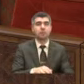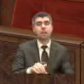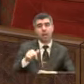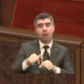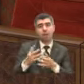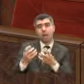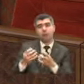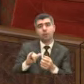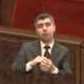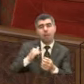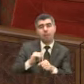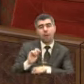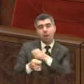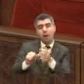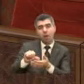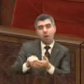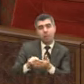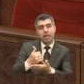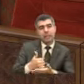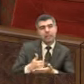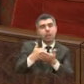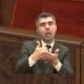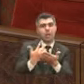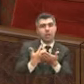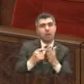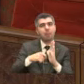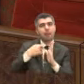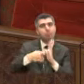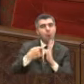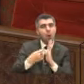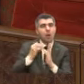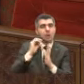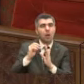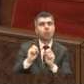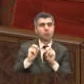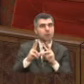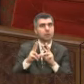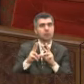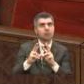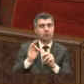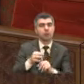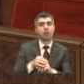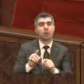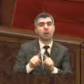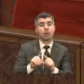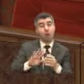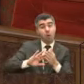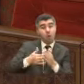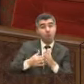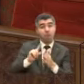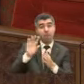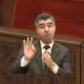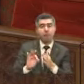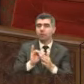في المجال القروي بخصوص تمويل ديال المشاريع ديالهم. أنا كنأكد لك أنه ماشي بالمستوى اللي كنبغيو جميع، ولكن هذا كيطلب